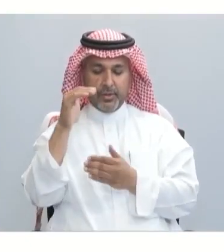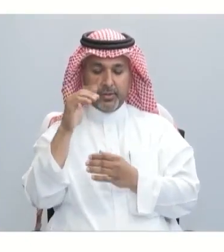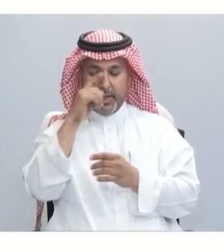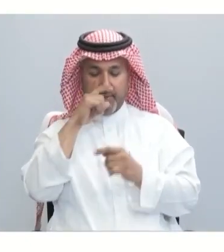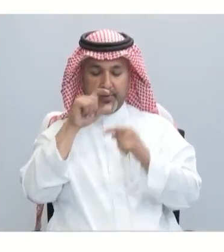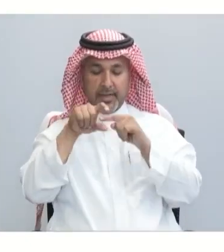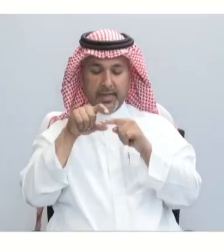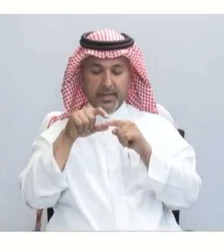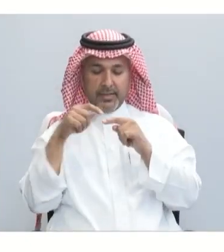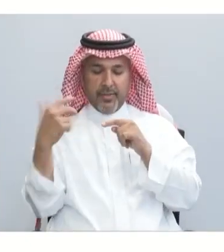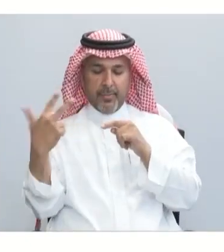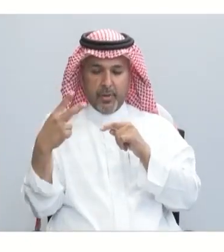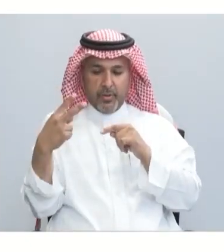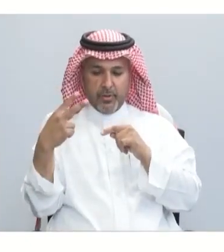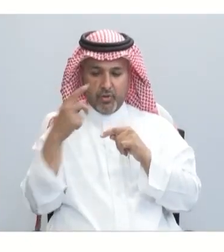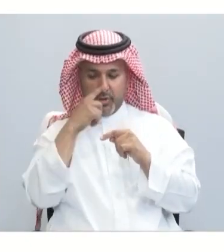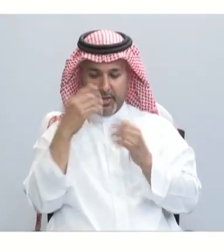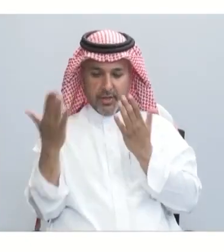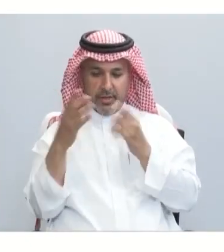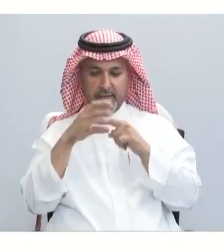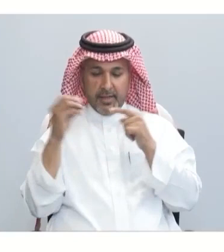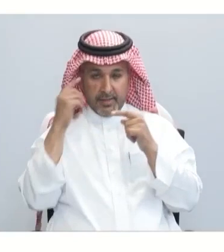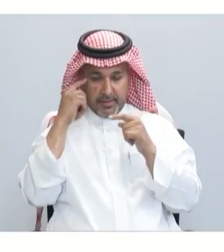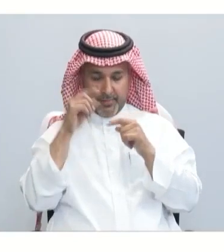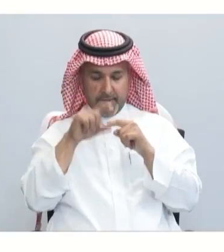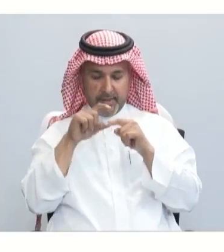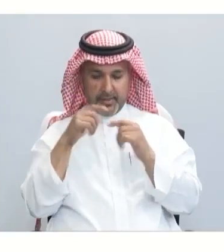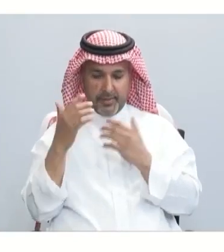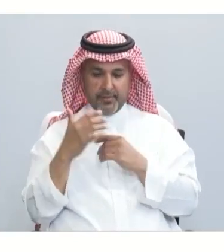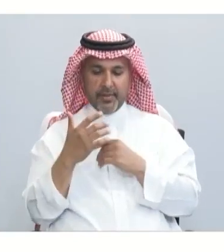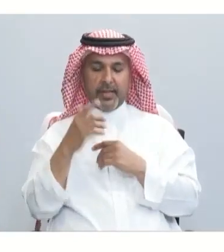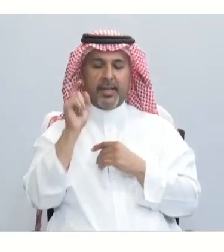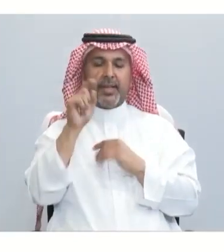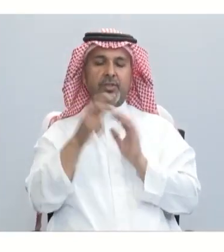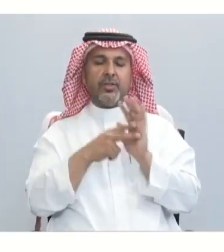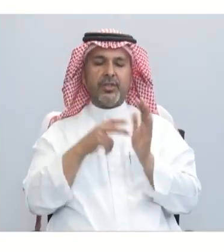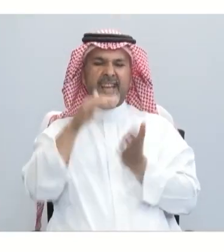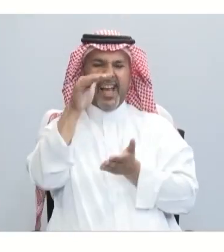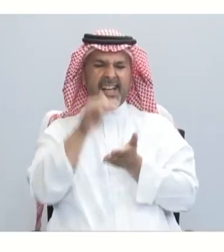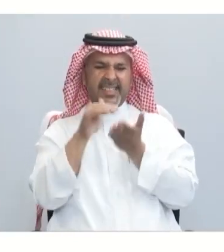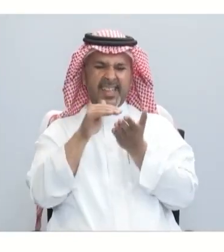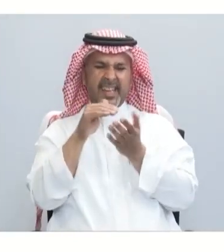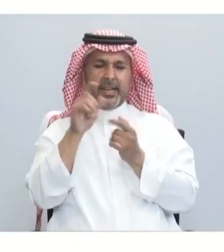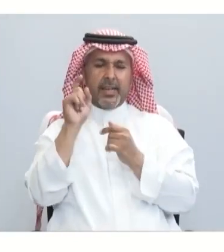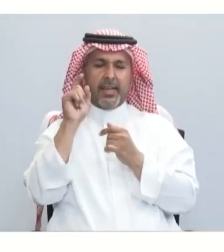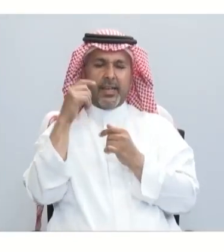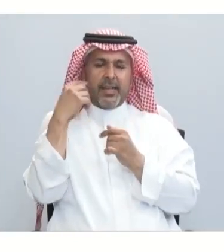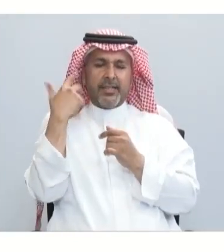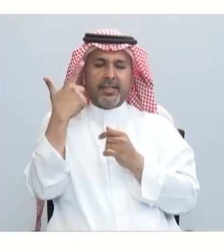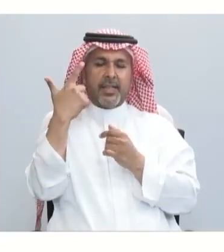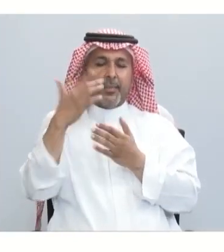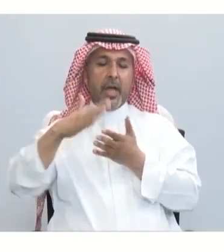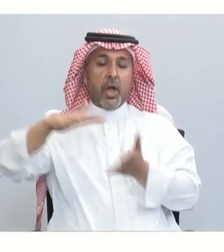الطرفين على عه يعني اكس راح تكون اصغر من سب اذا عندي لو حطينا خط